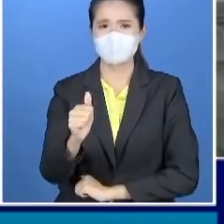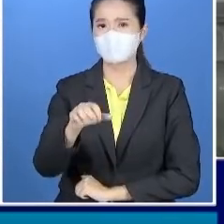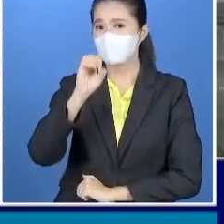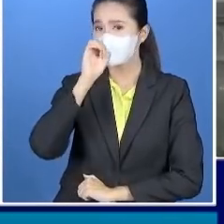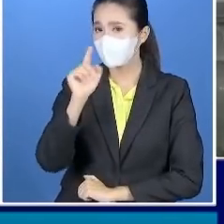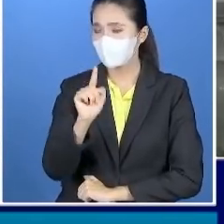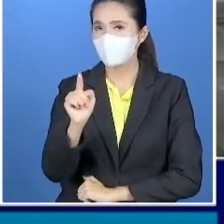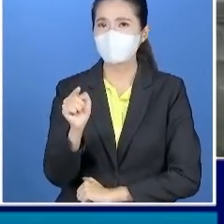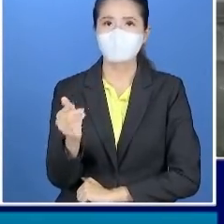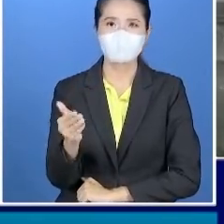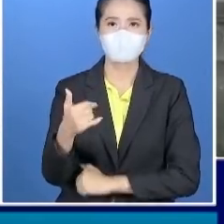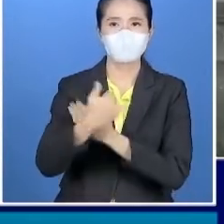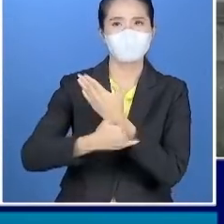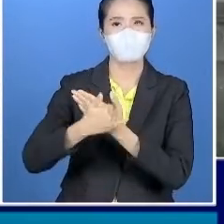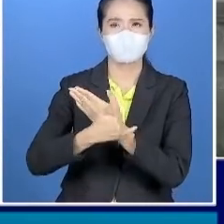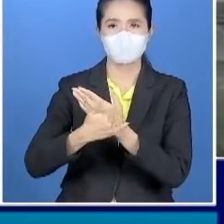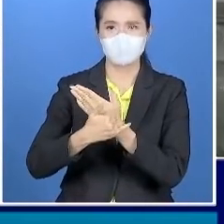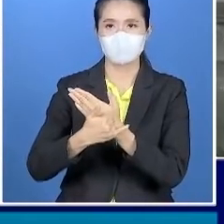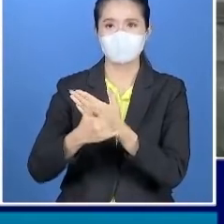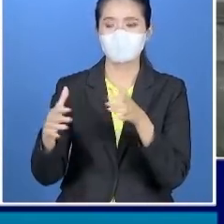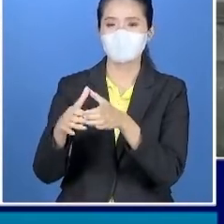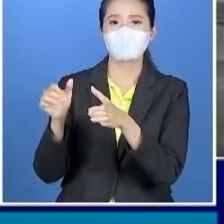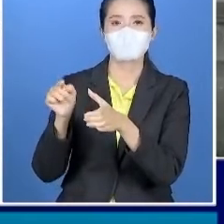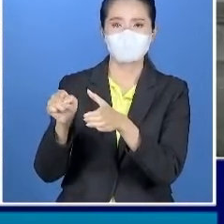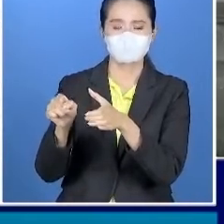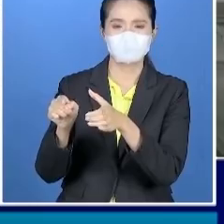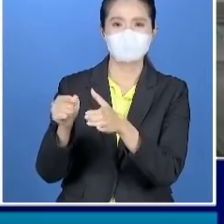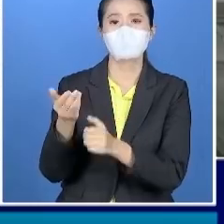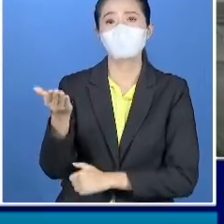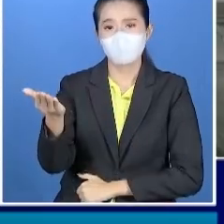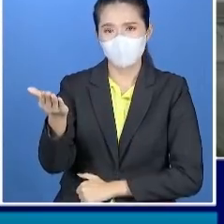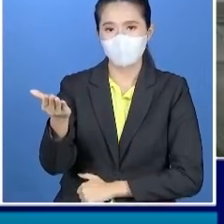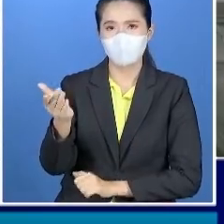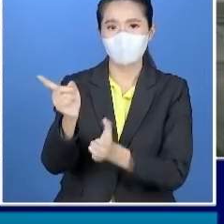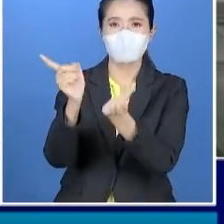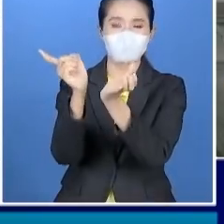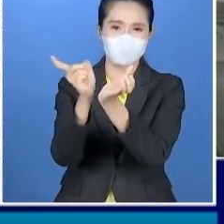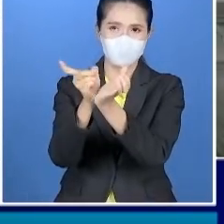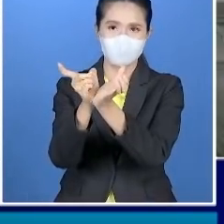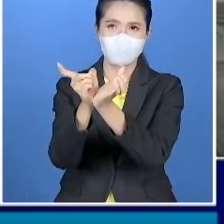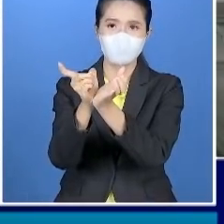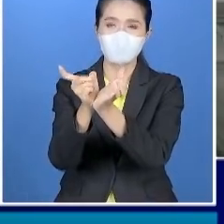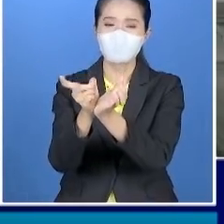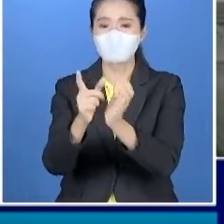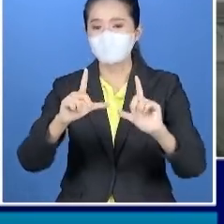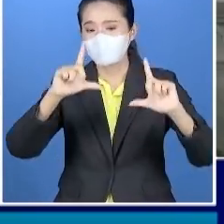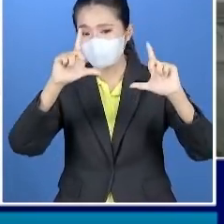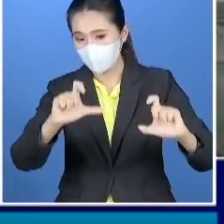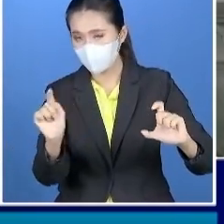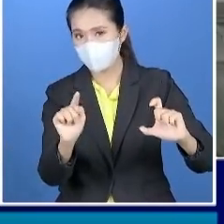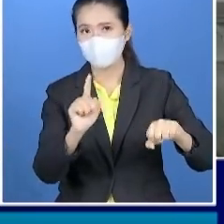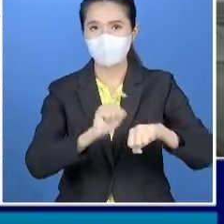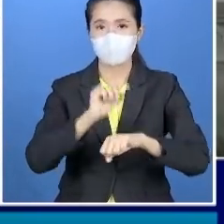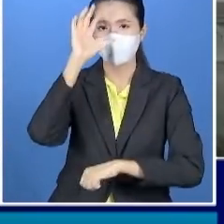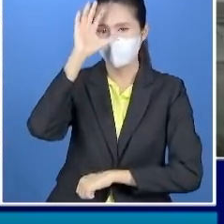งานไปยังต่างประเทศอีกชุดหนึ่งนะฮะในการขอภาพถ่ายดาวเทียมภาคพื้นดินนะฮะที่ถ่ายในเวล